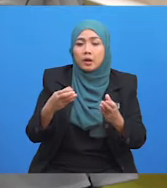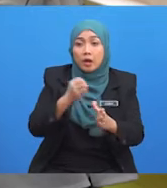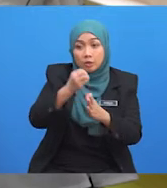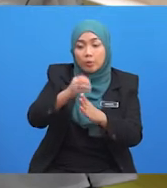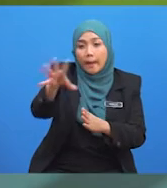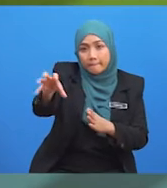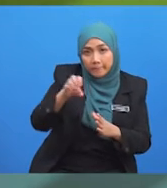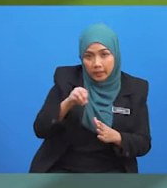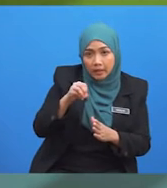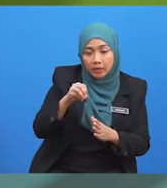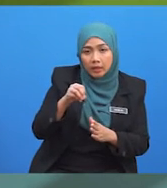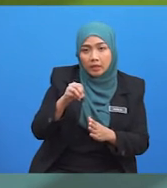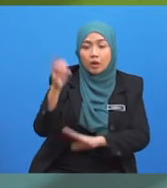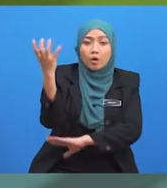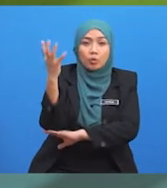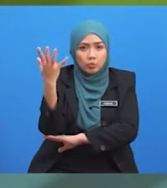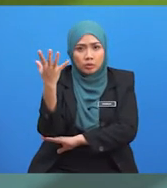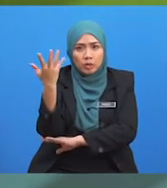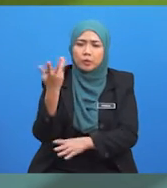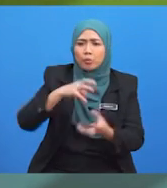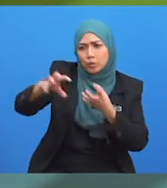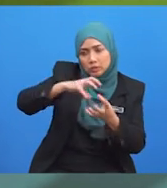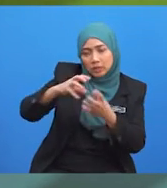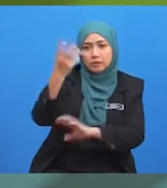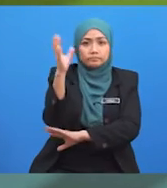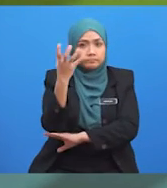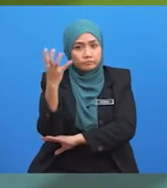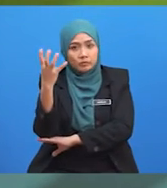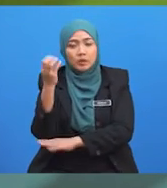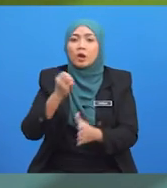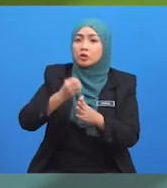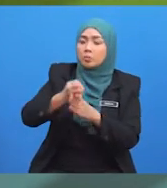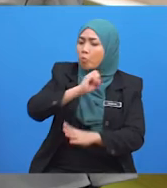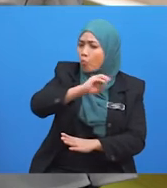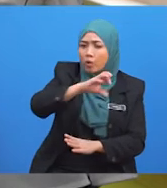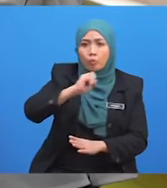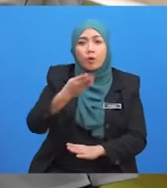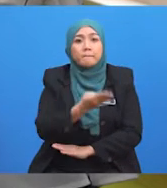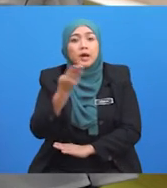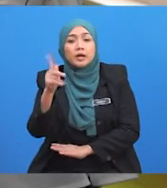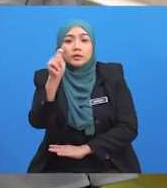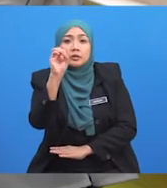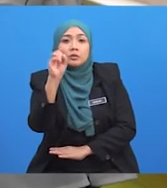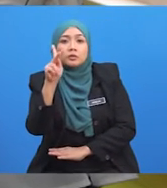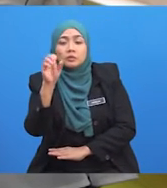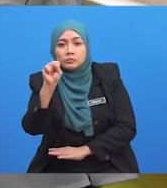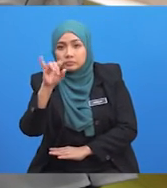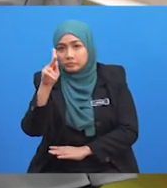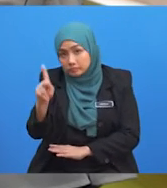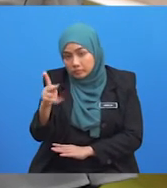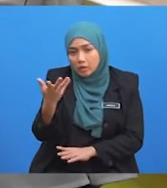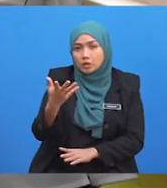secara haram. Merosakkan tumbuh-tumbuhan, membuang bahan toksik dalam sungai,